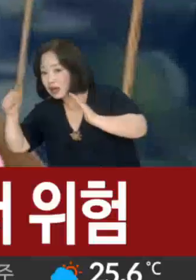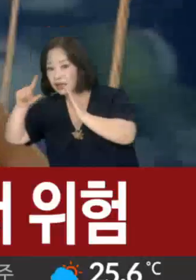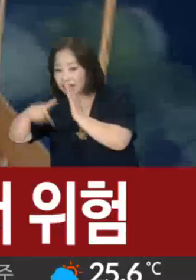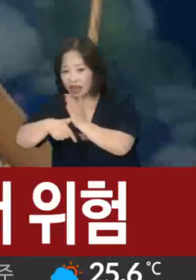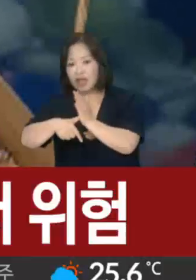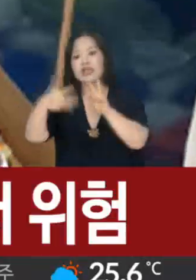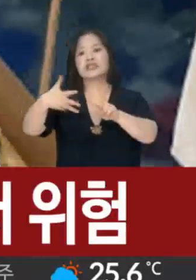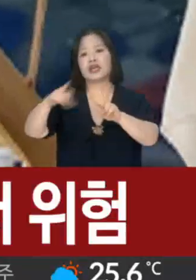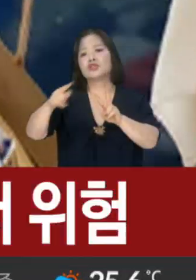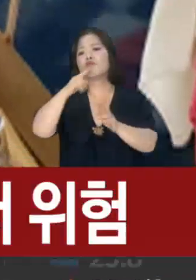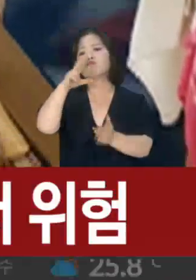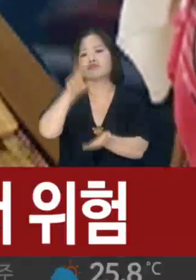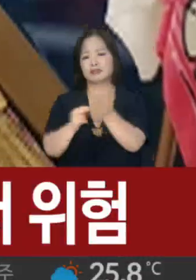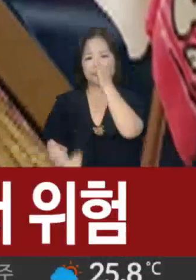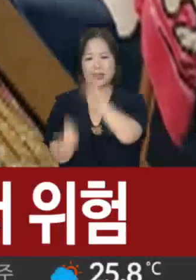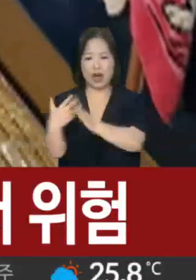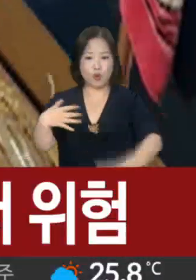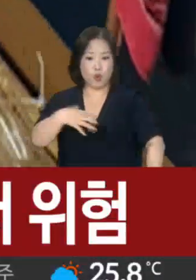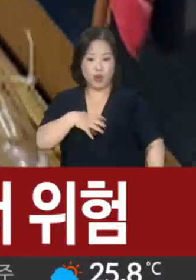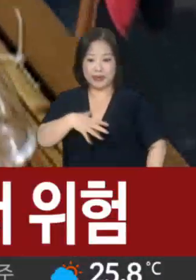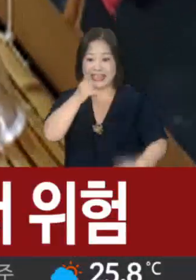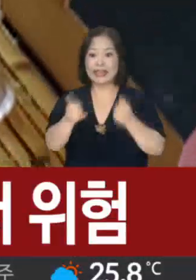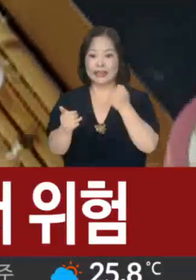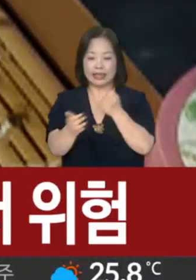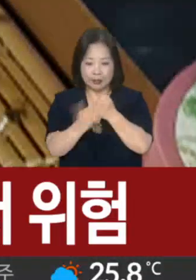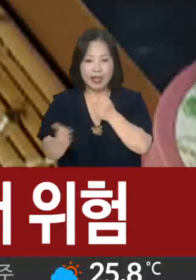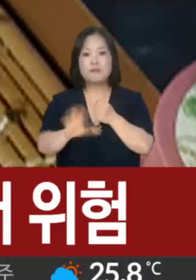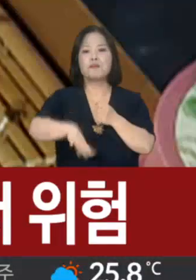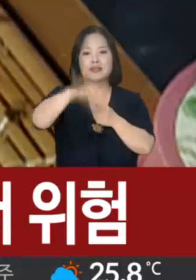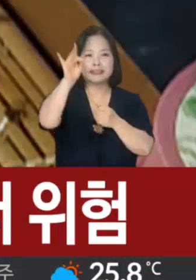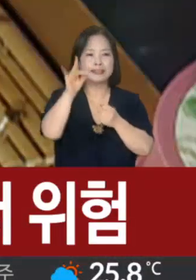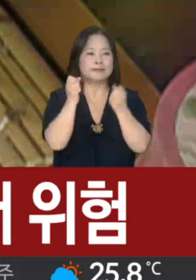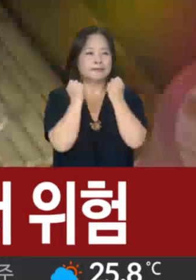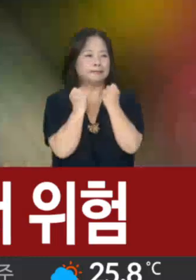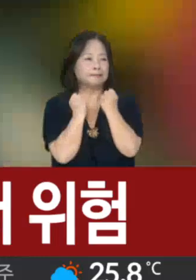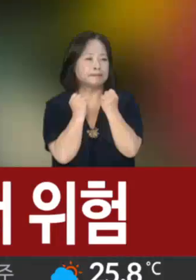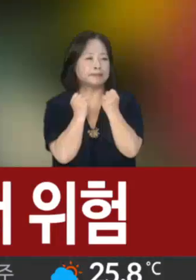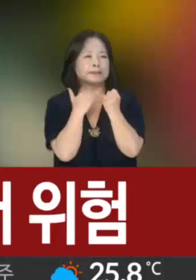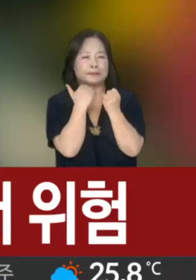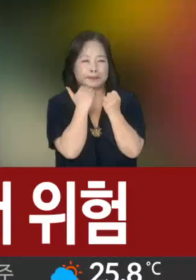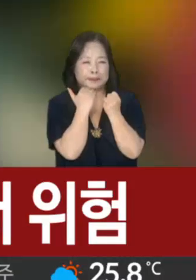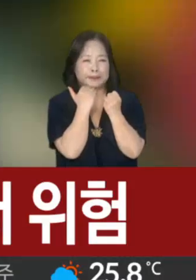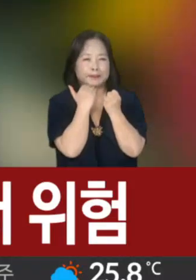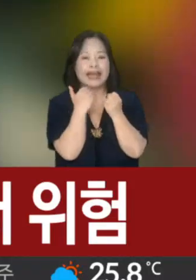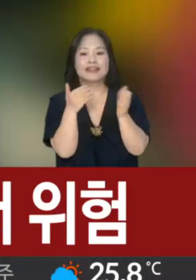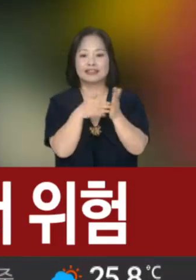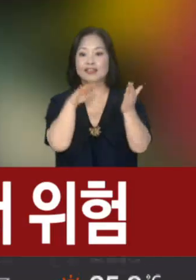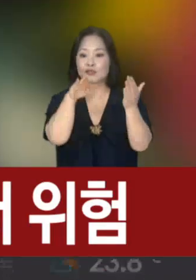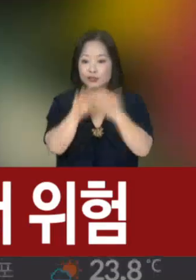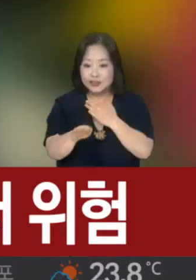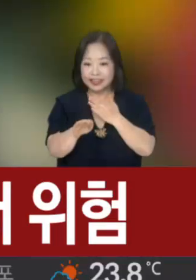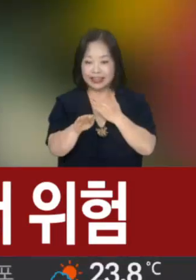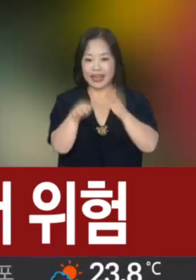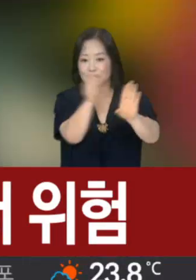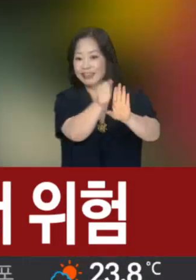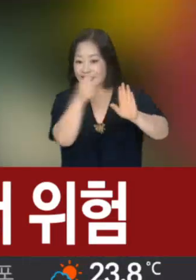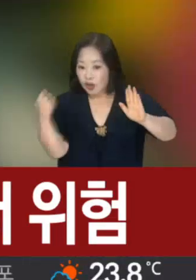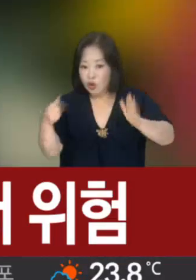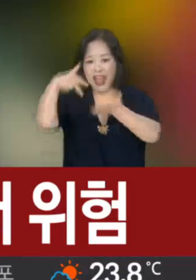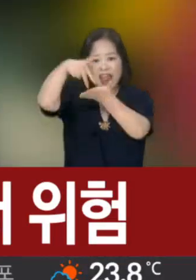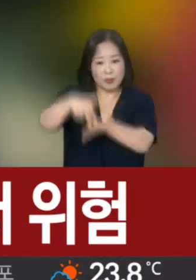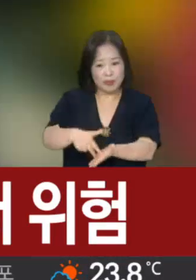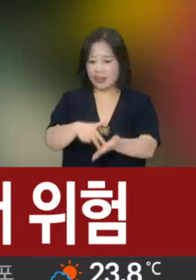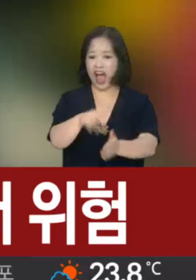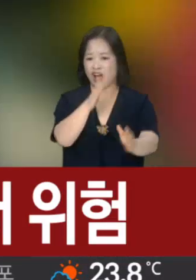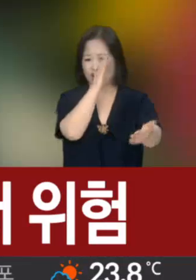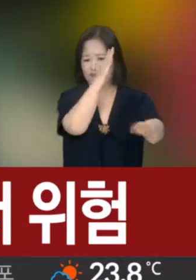2차적인 문제가 있기 때문에 예. 어느 정도는 이제 좀 중심을 잡으시고 예. 좀 대기를 하셨다가 그 이후에 계단을 통해서 엘리베이터 타시면 안